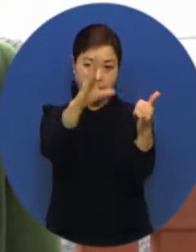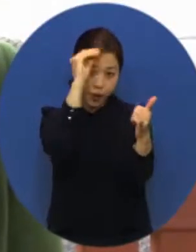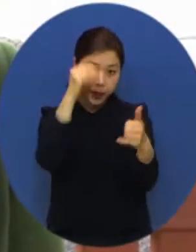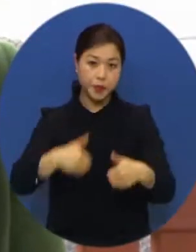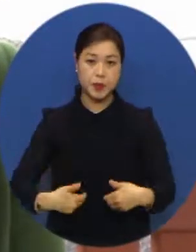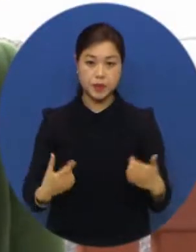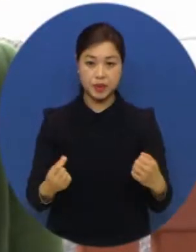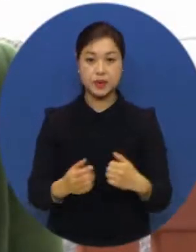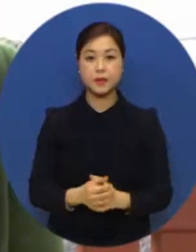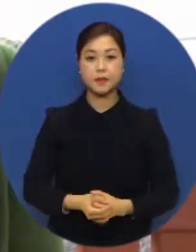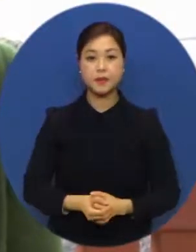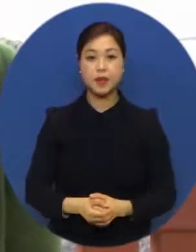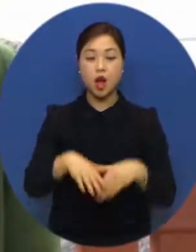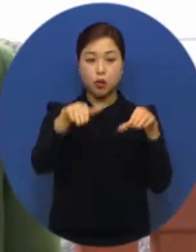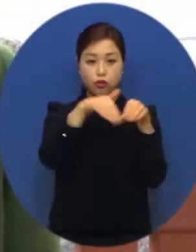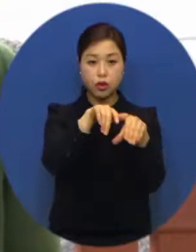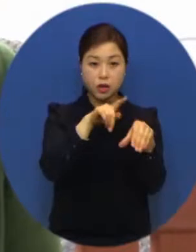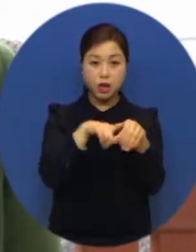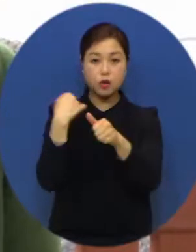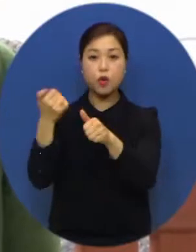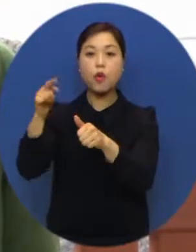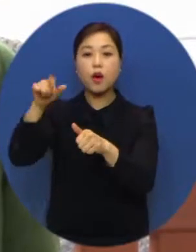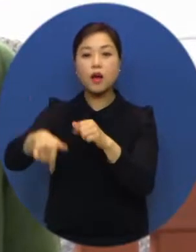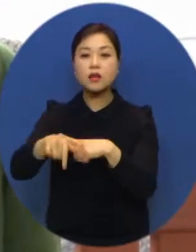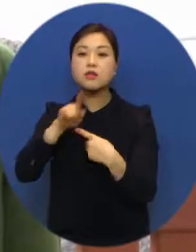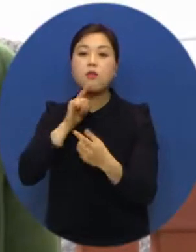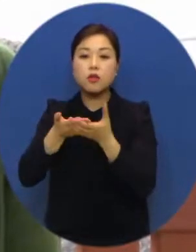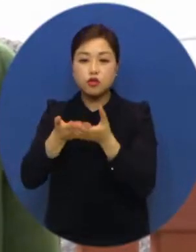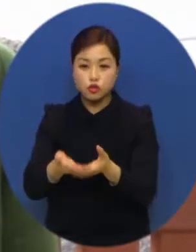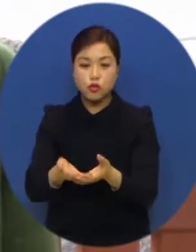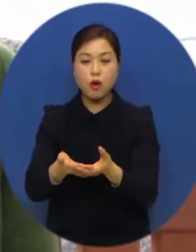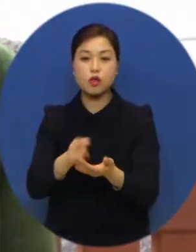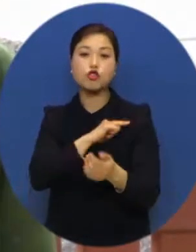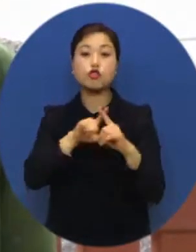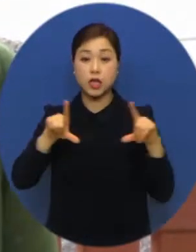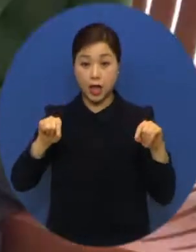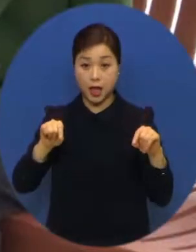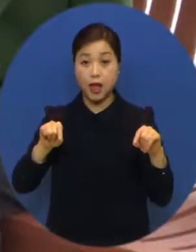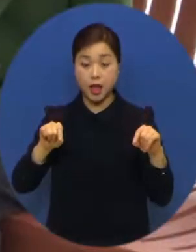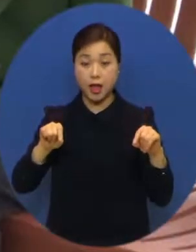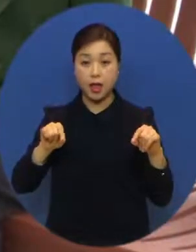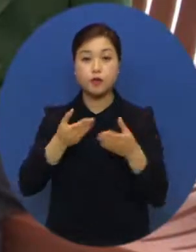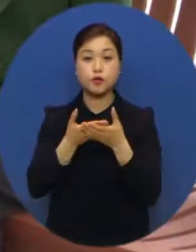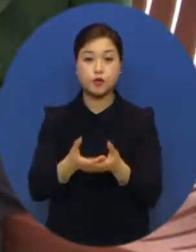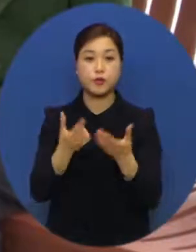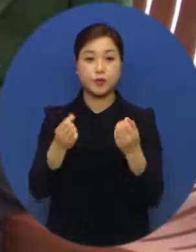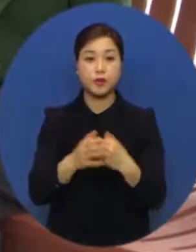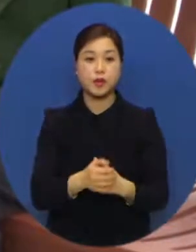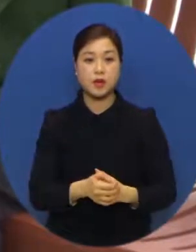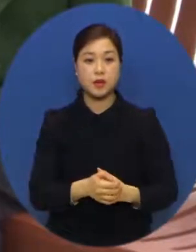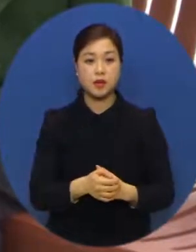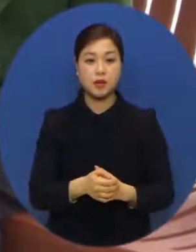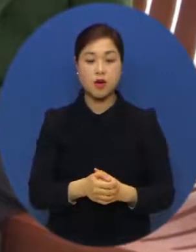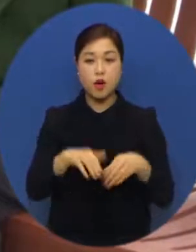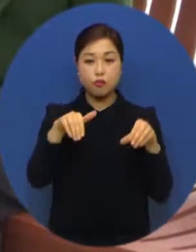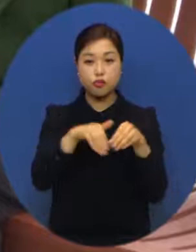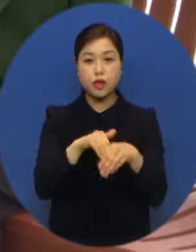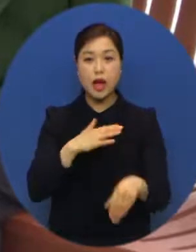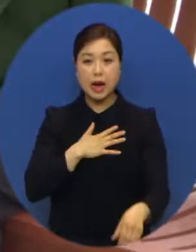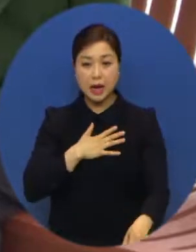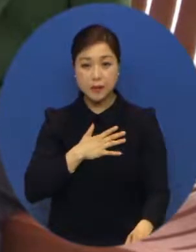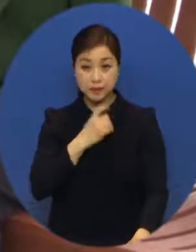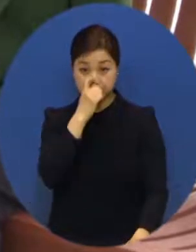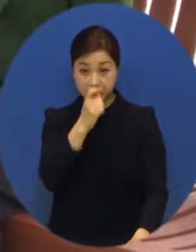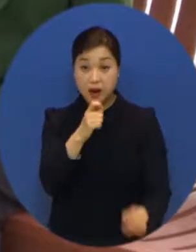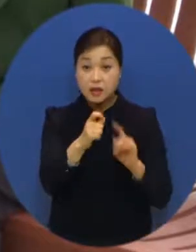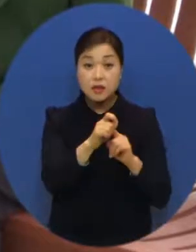문화가 교육학계에서도 굉장히 중요한 그 주제라고 생각이 듭니다. 문화 감수성 이 단어도 좀 추가를 해야 될 것